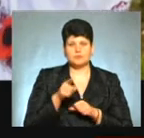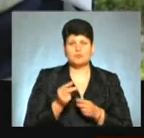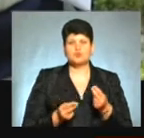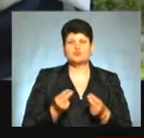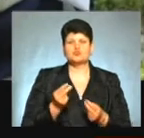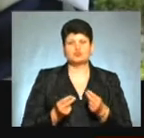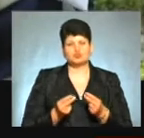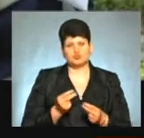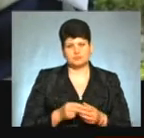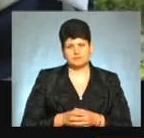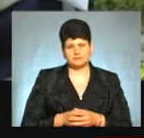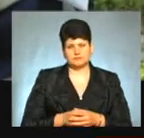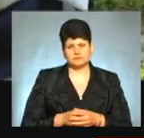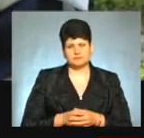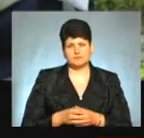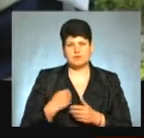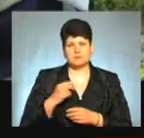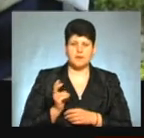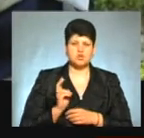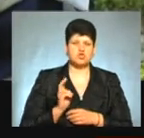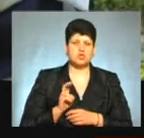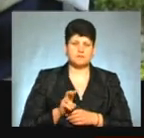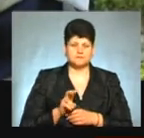шутку. Вони прийшли.